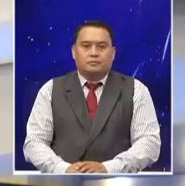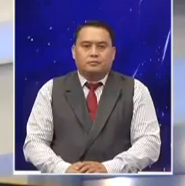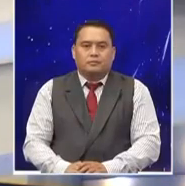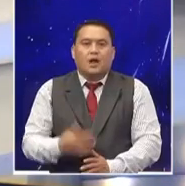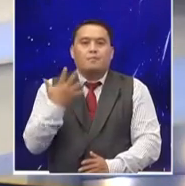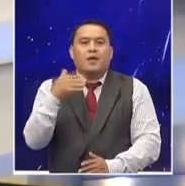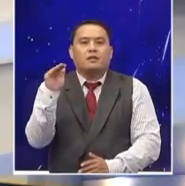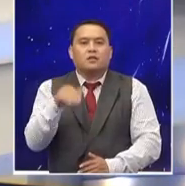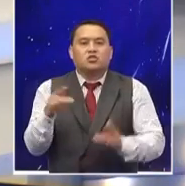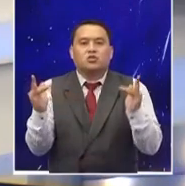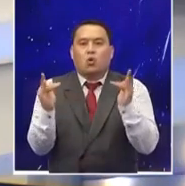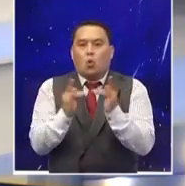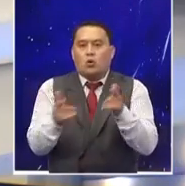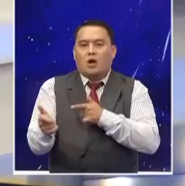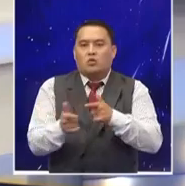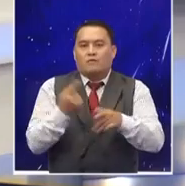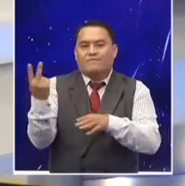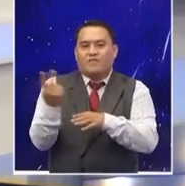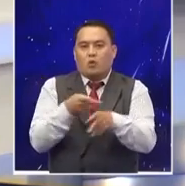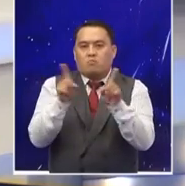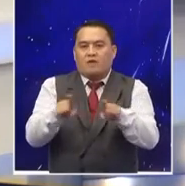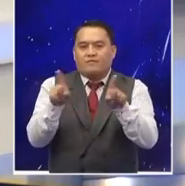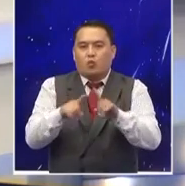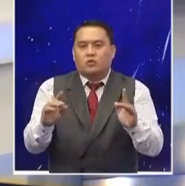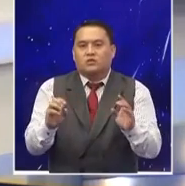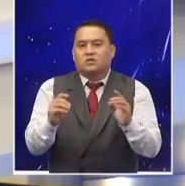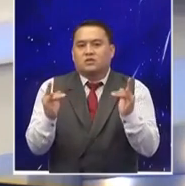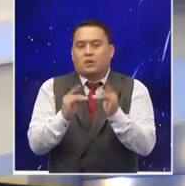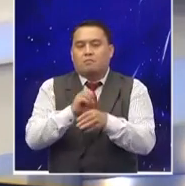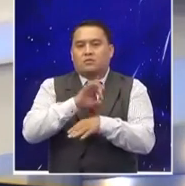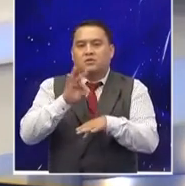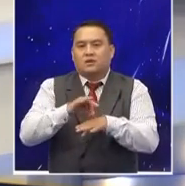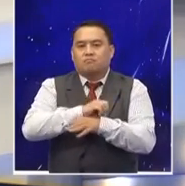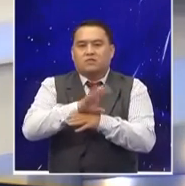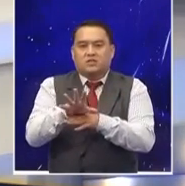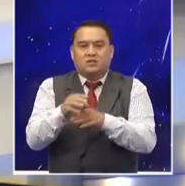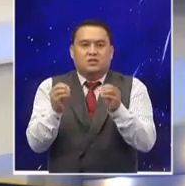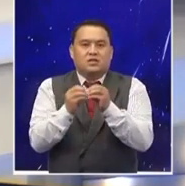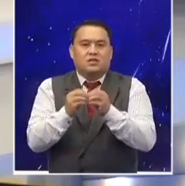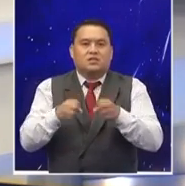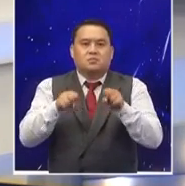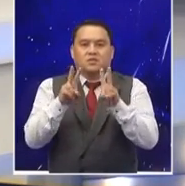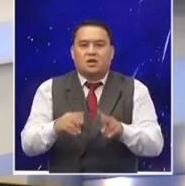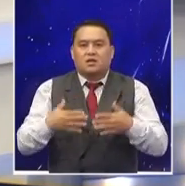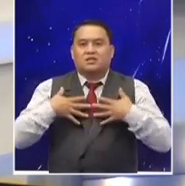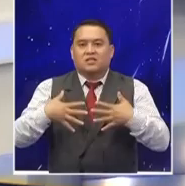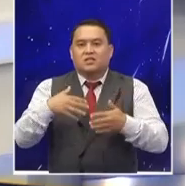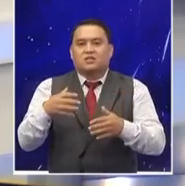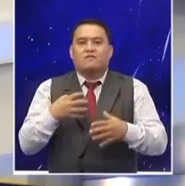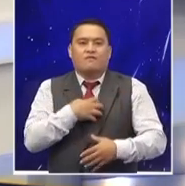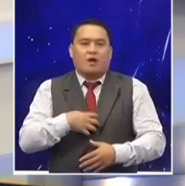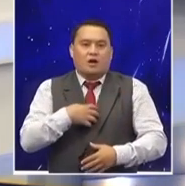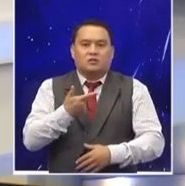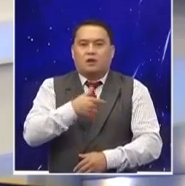5000k и готовы на случай второй волны коронавирусной инфекцией 10 больница оснащена кислородными станциями и жизненно